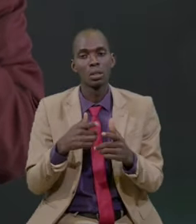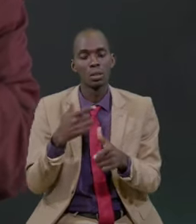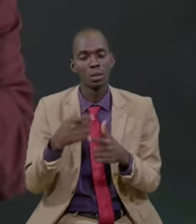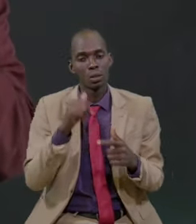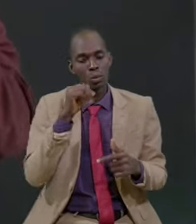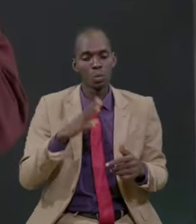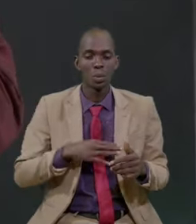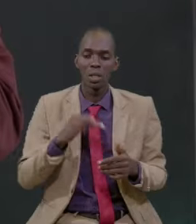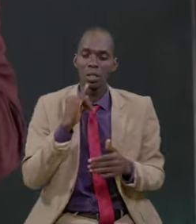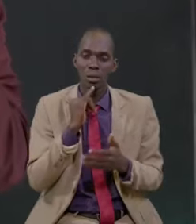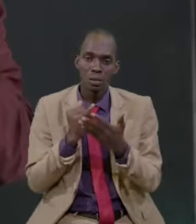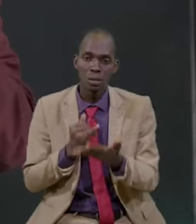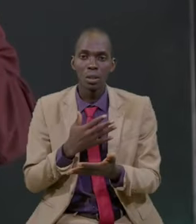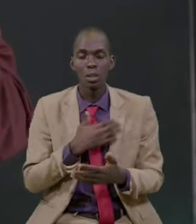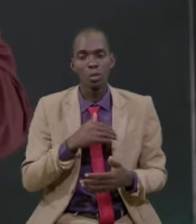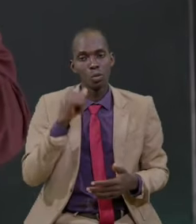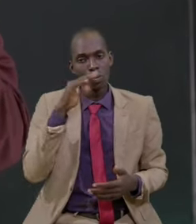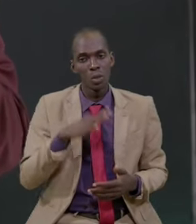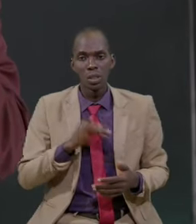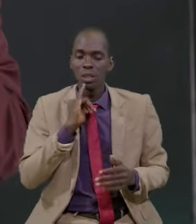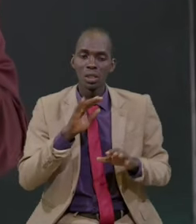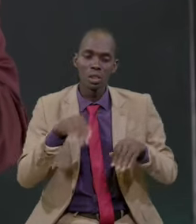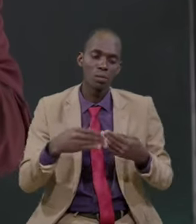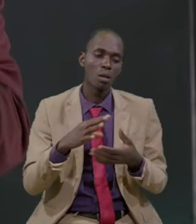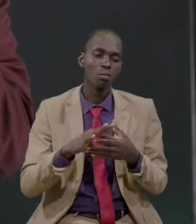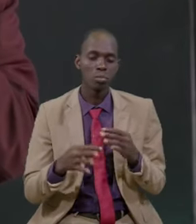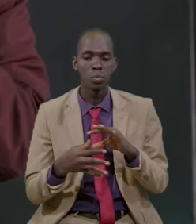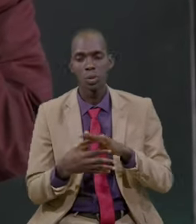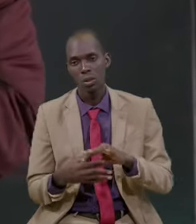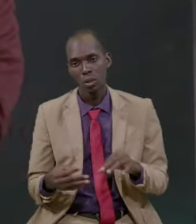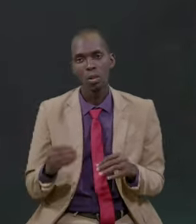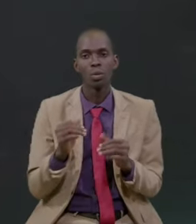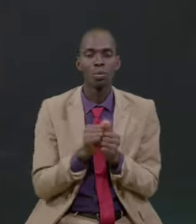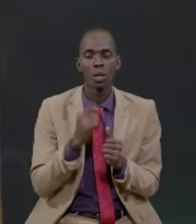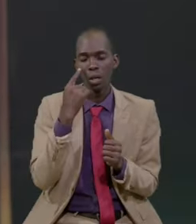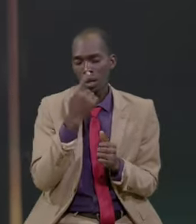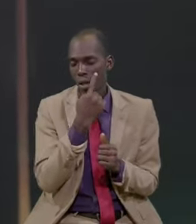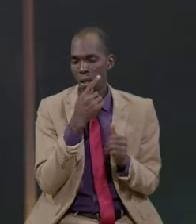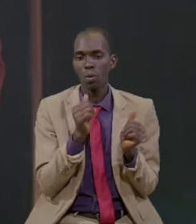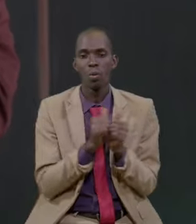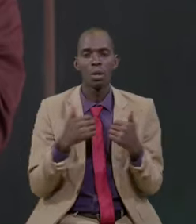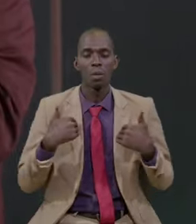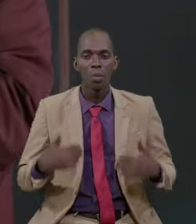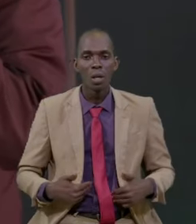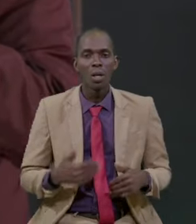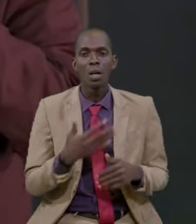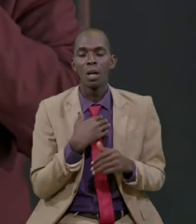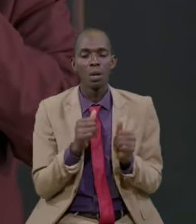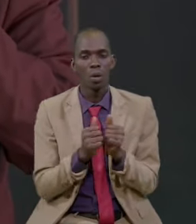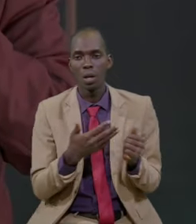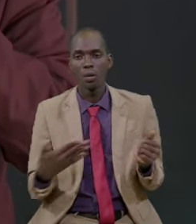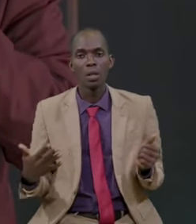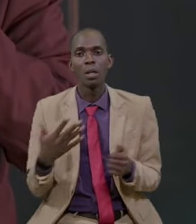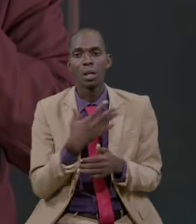là-bas. Et la jeune fille commence à raconter des histoires, roule les balades, les yeux. Bon, tu as dit qu'elle a un